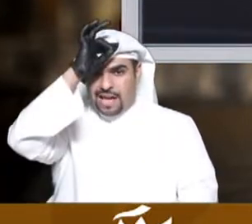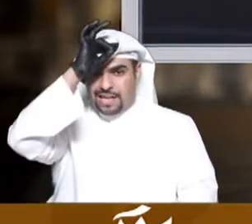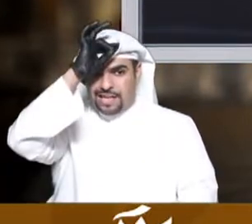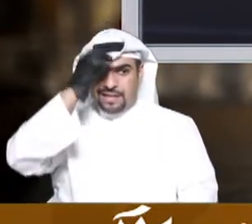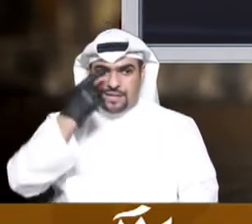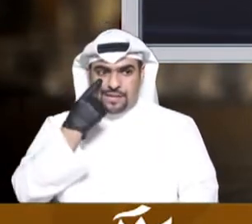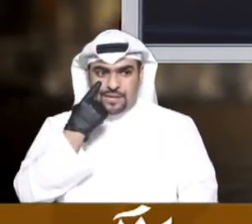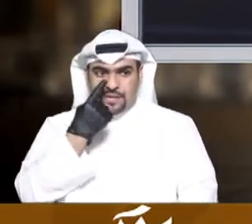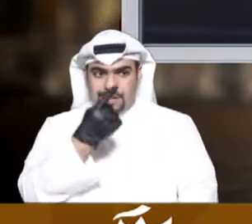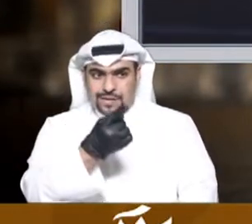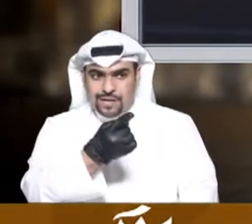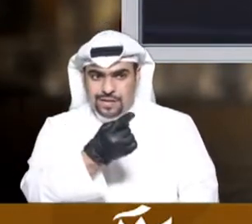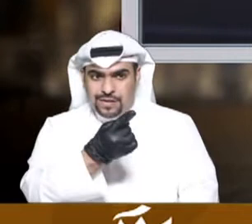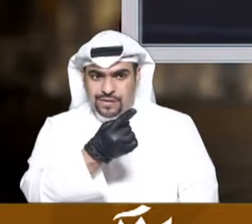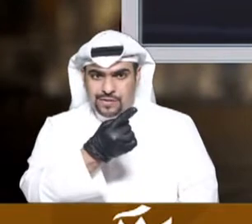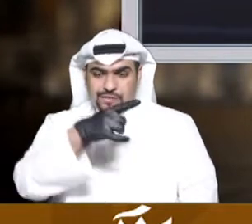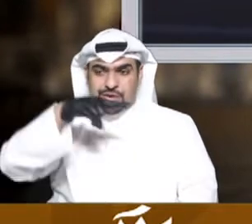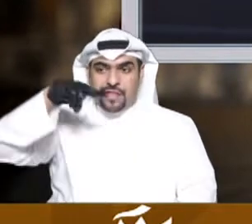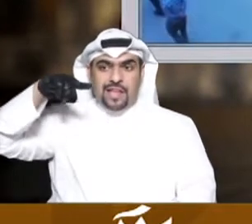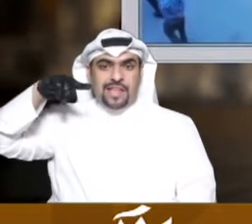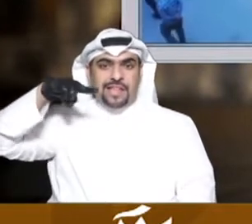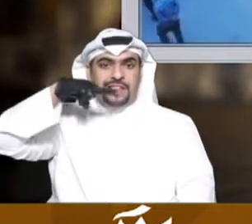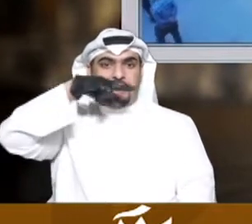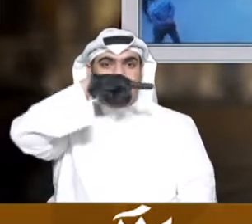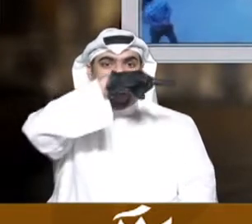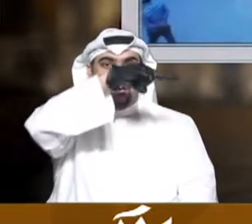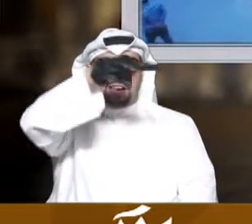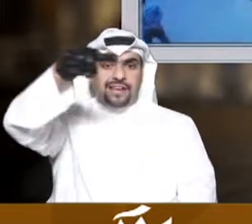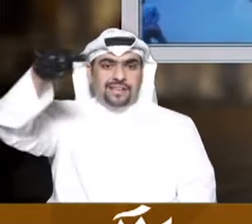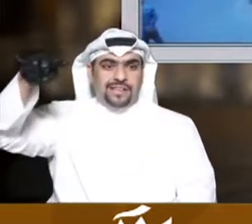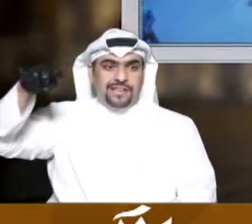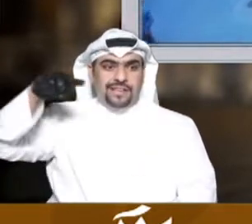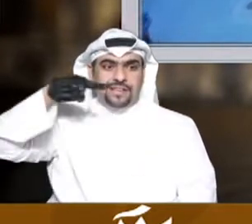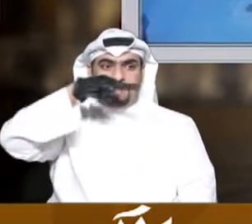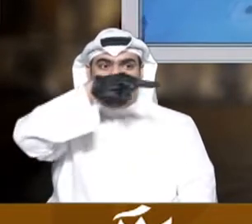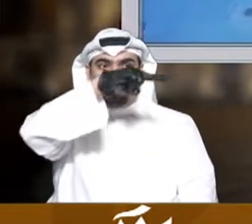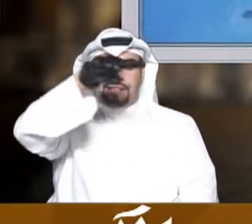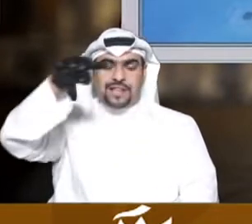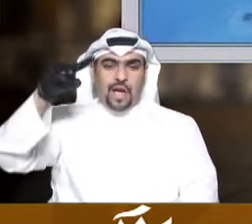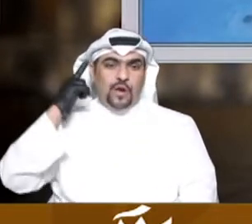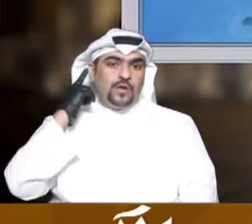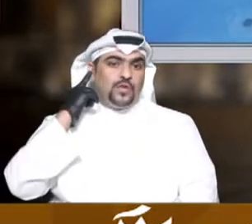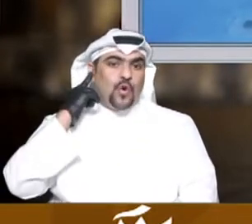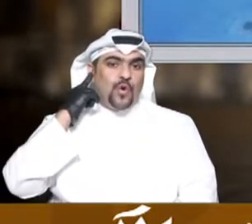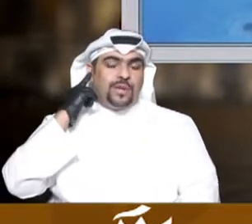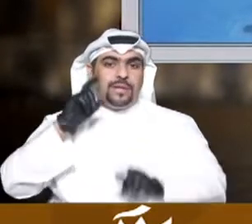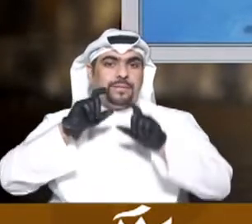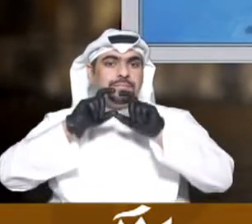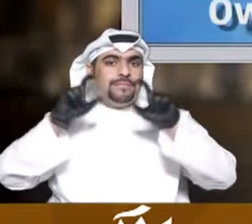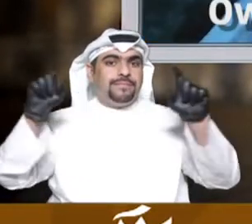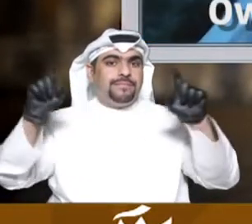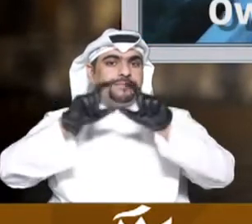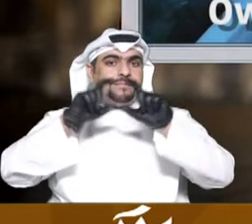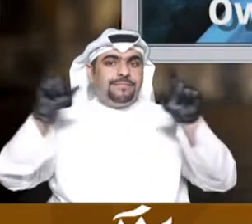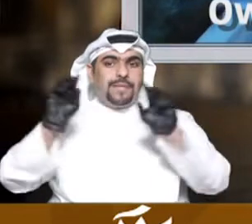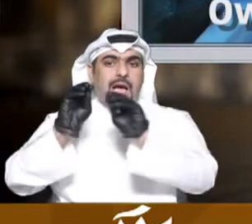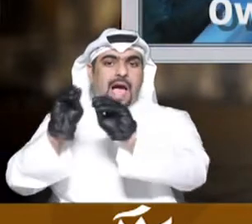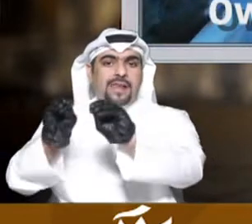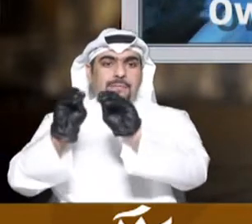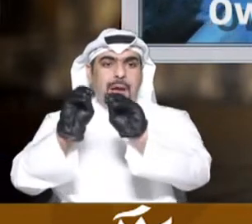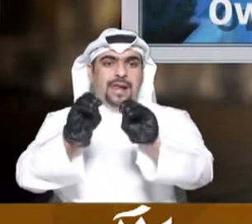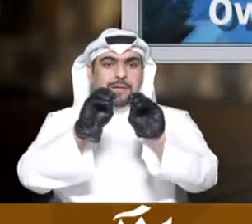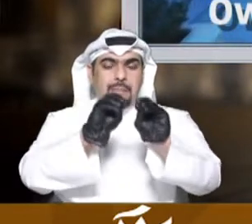خلال الطائرات الدرون انه قاعد نوصل لهم رسائل، ووصلناهم كثير من الرسائل اليوميه بشكل ما يومي. فكرتوا في لوحات